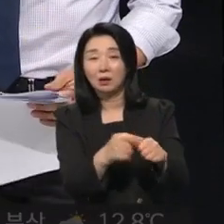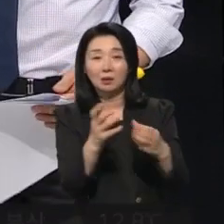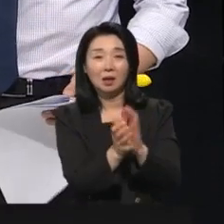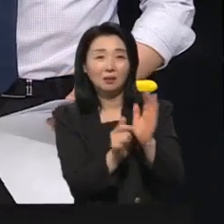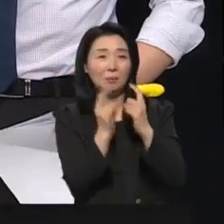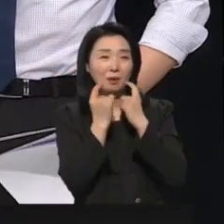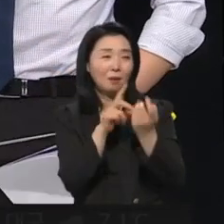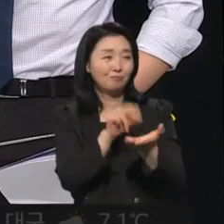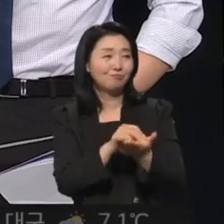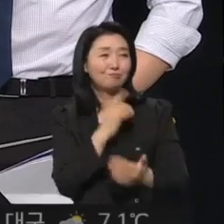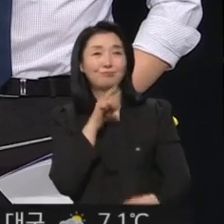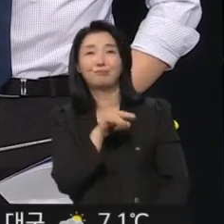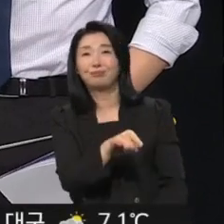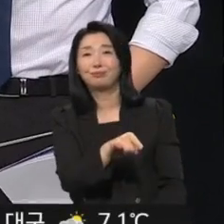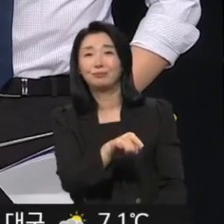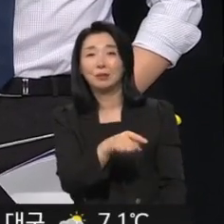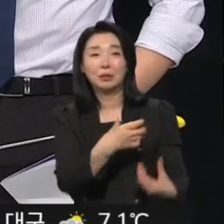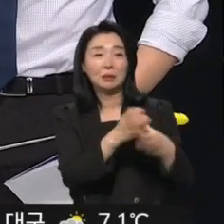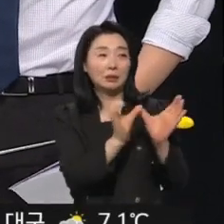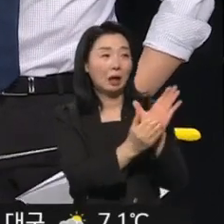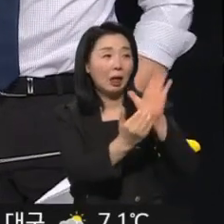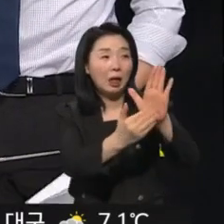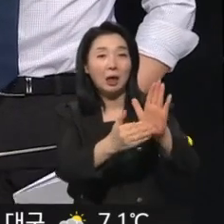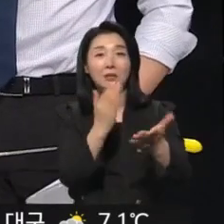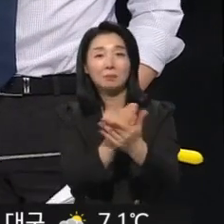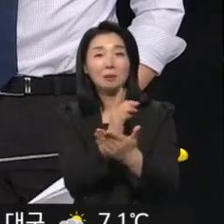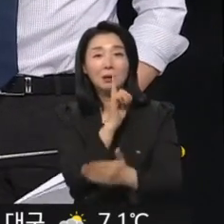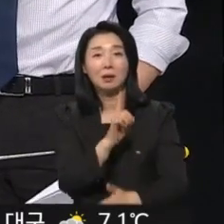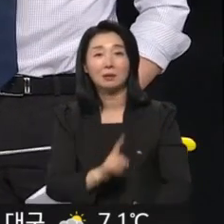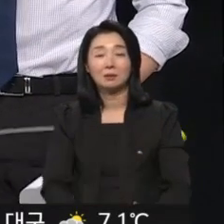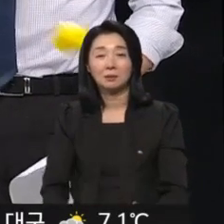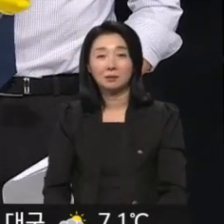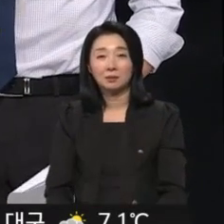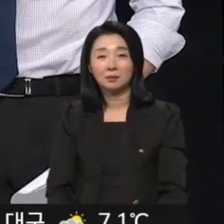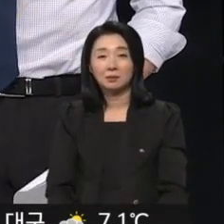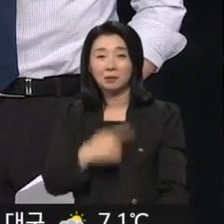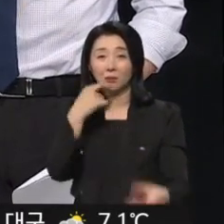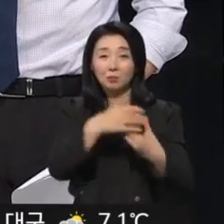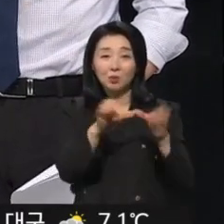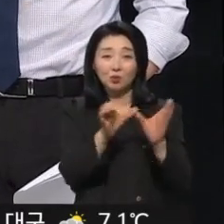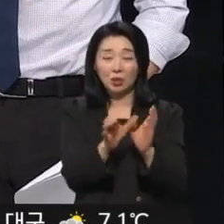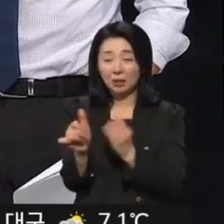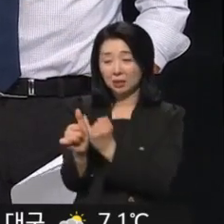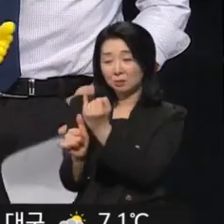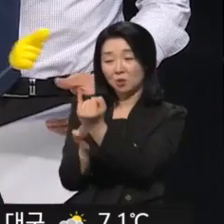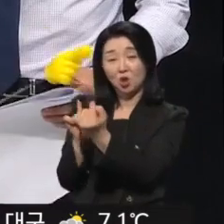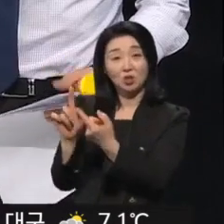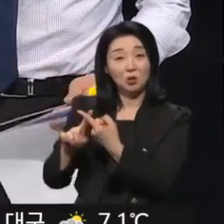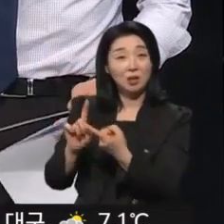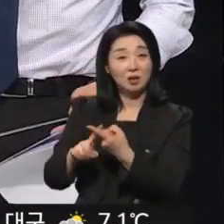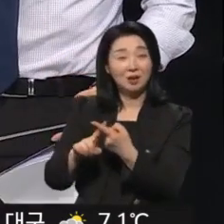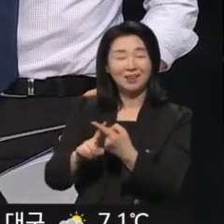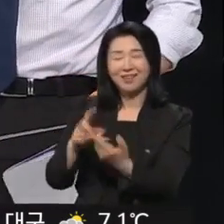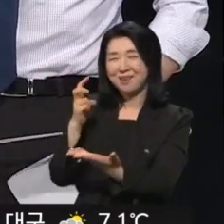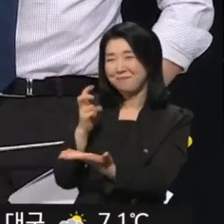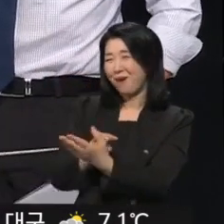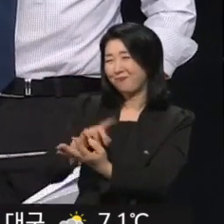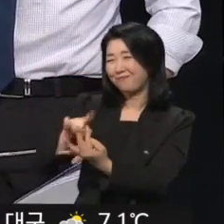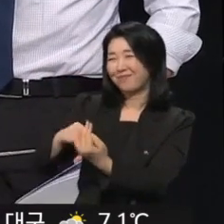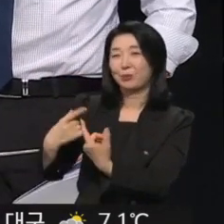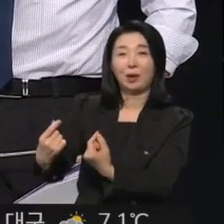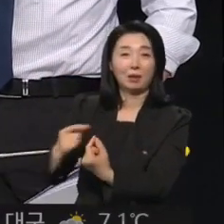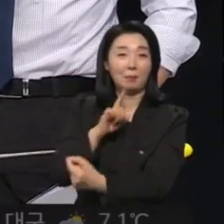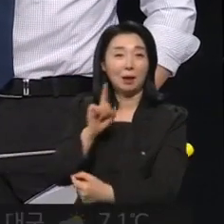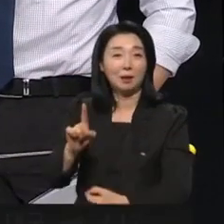개인의 문제일 뿐이지 당이 대응해선 안 된다는 논리였는데요. 민주당은 김건희 여사의 사법 리스크도